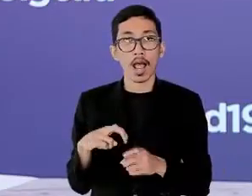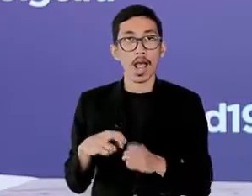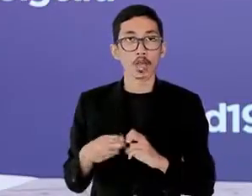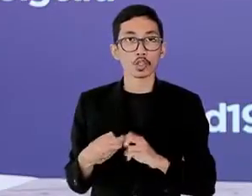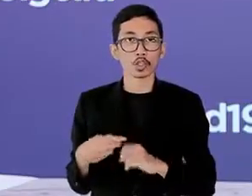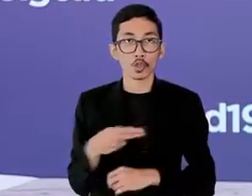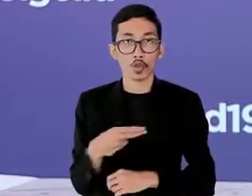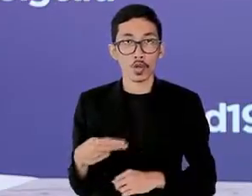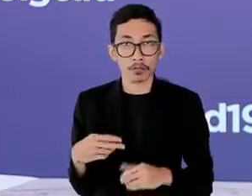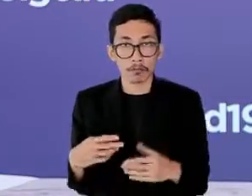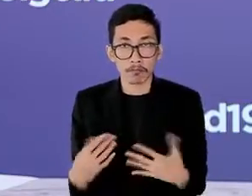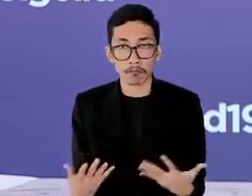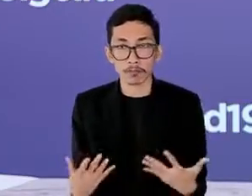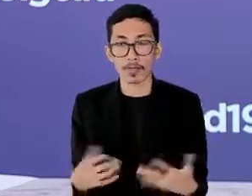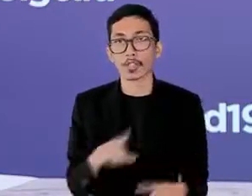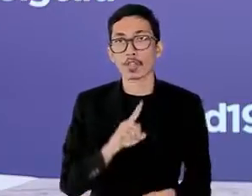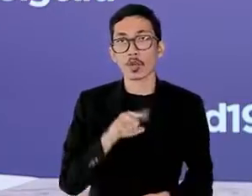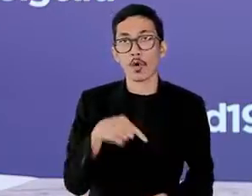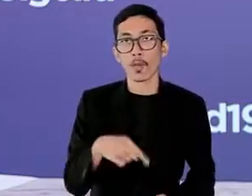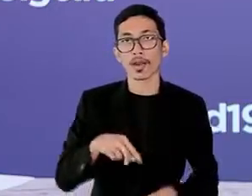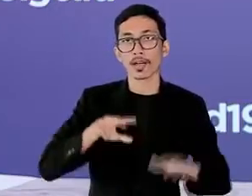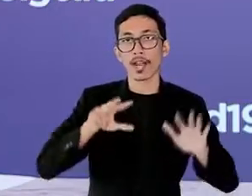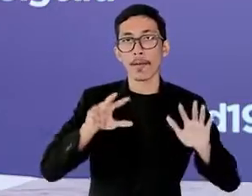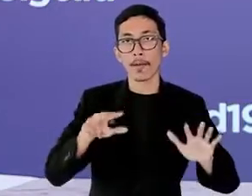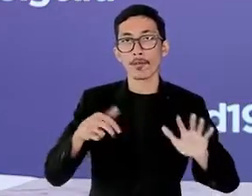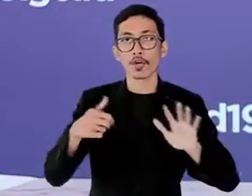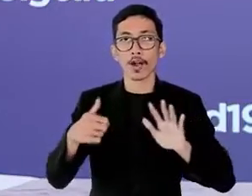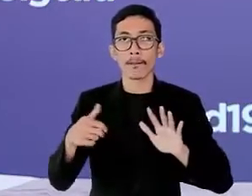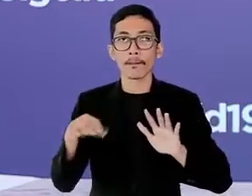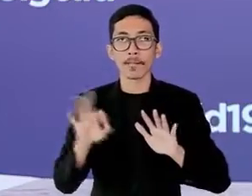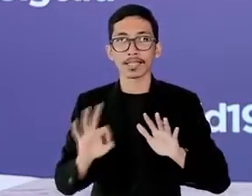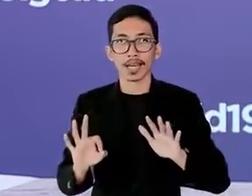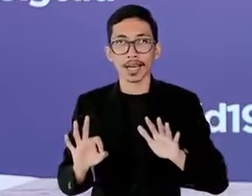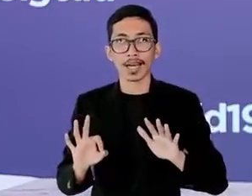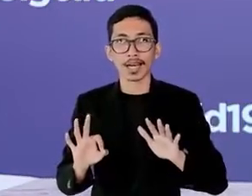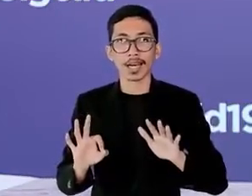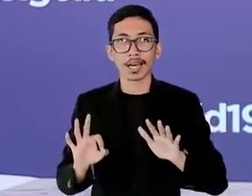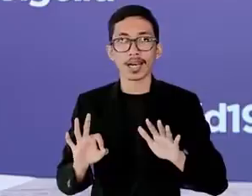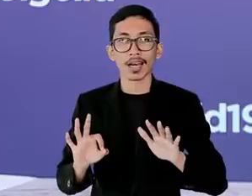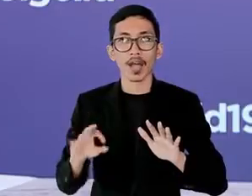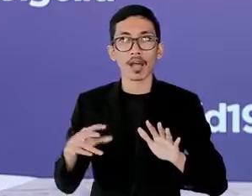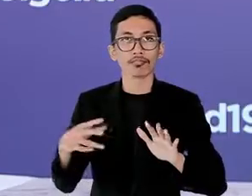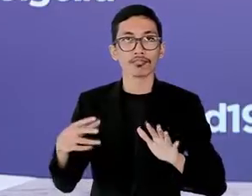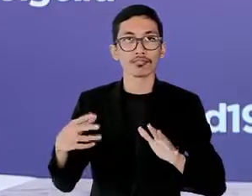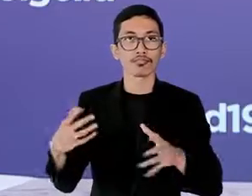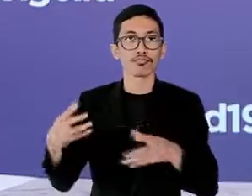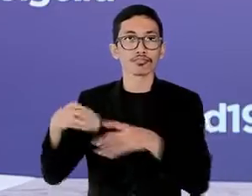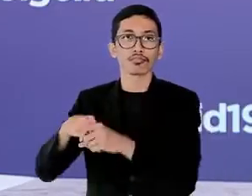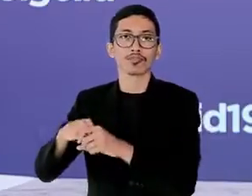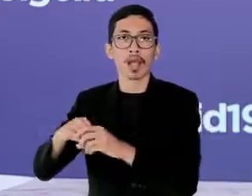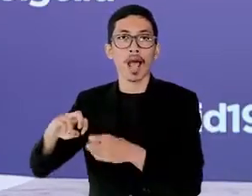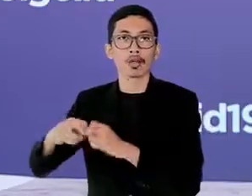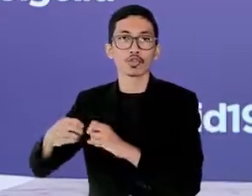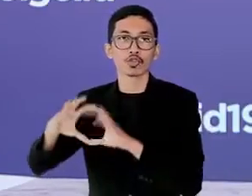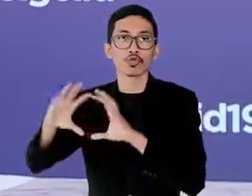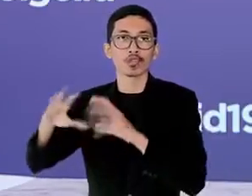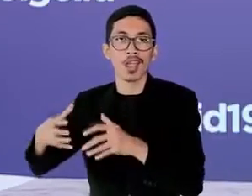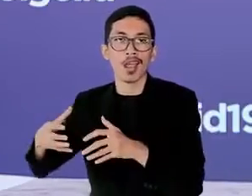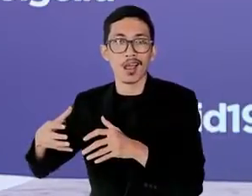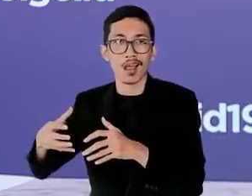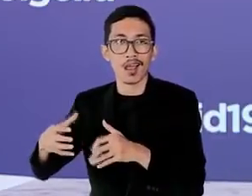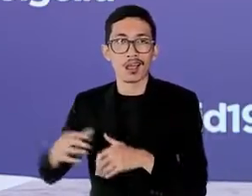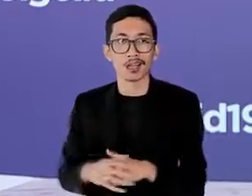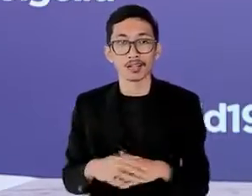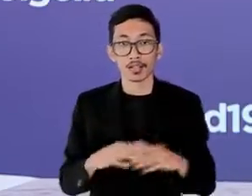berkontribusi sebesar 1,8 06 persen dari total kasus dunia sehingga jika mengalami